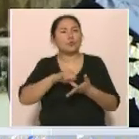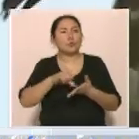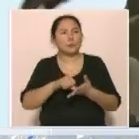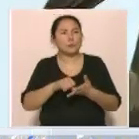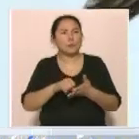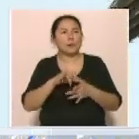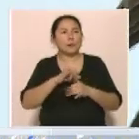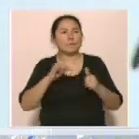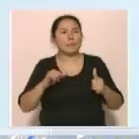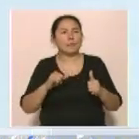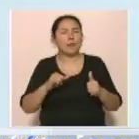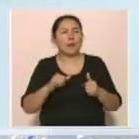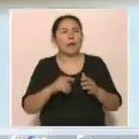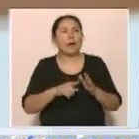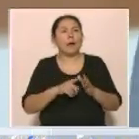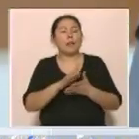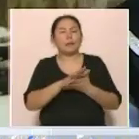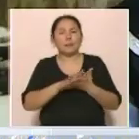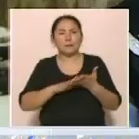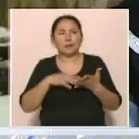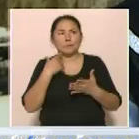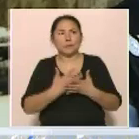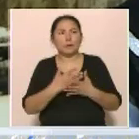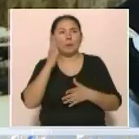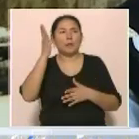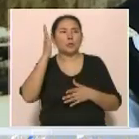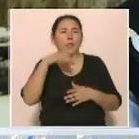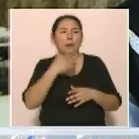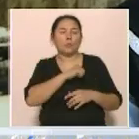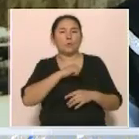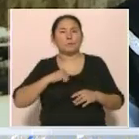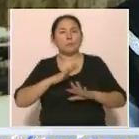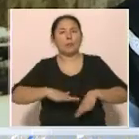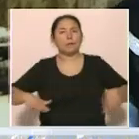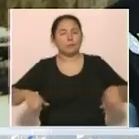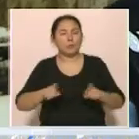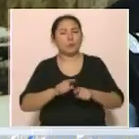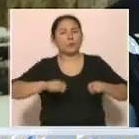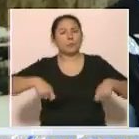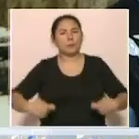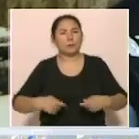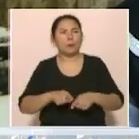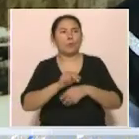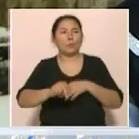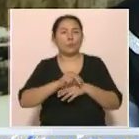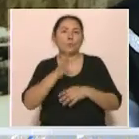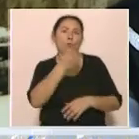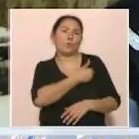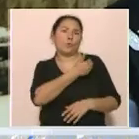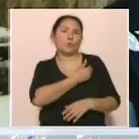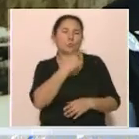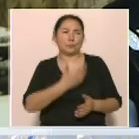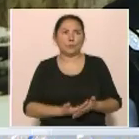ілігіп жүрмін. Құсбегілікті ары қарай жалғастырғым келеді. Болашақта ертең өзімнің балаларыма, інілеріме құсбегілікті үйреткім келеді.